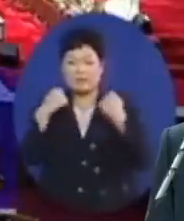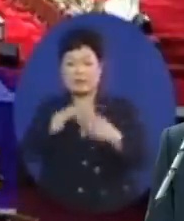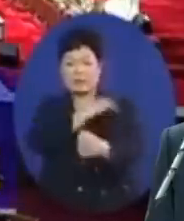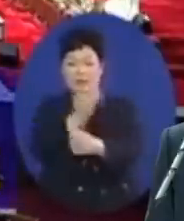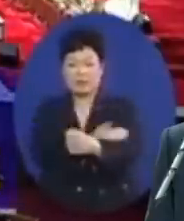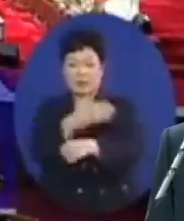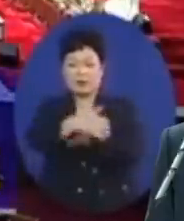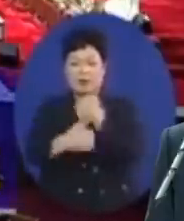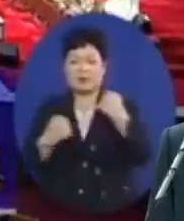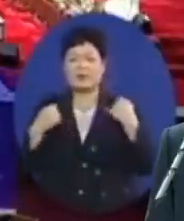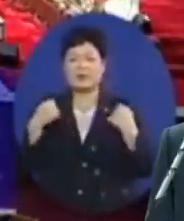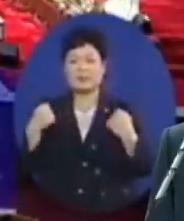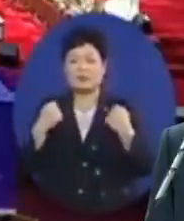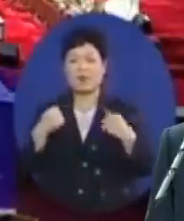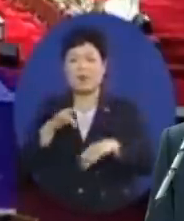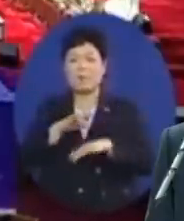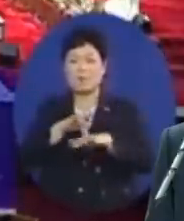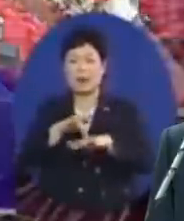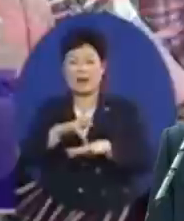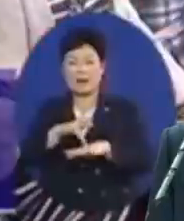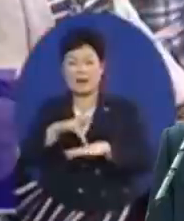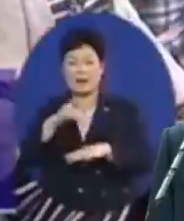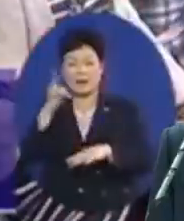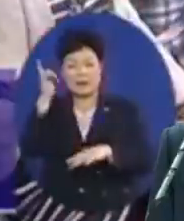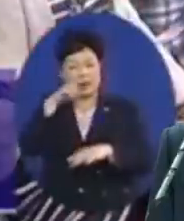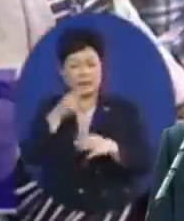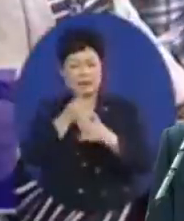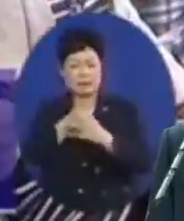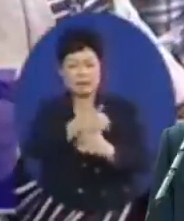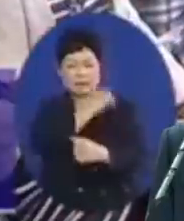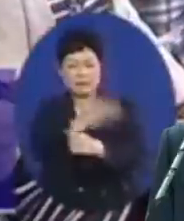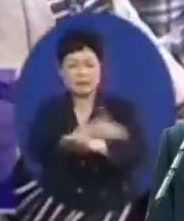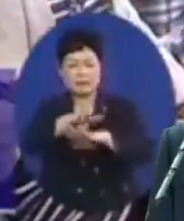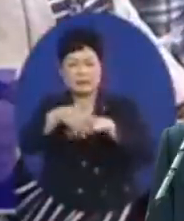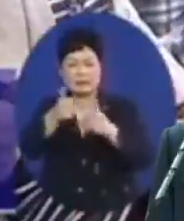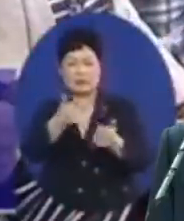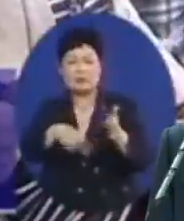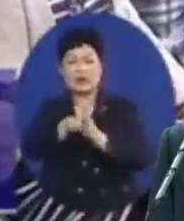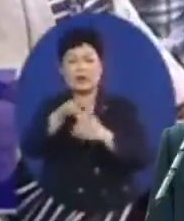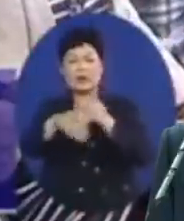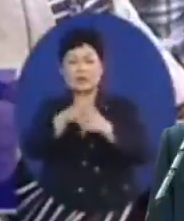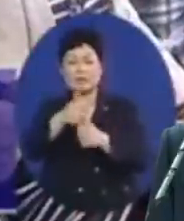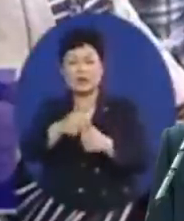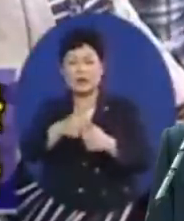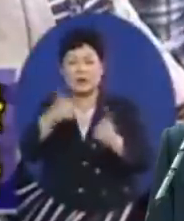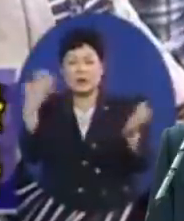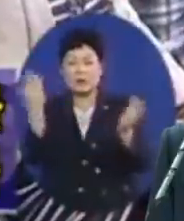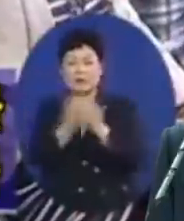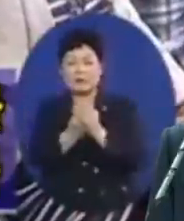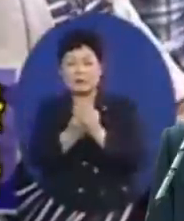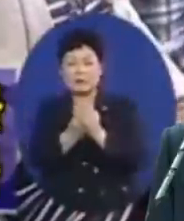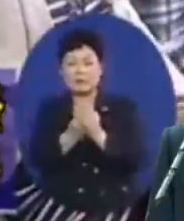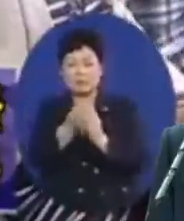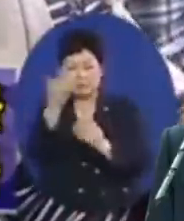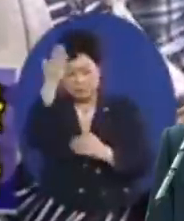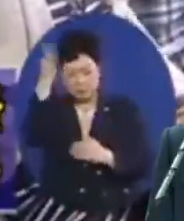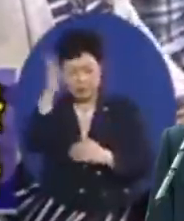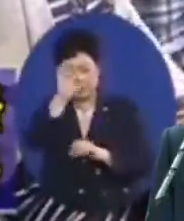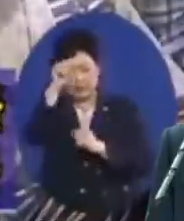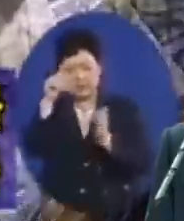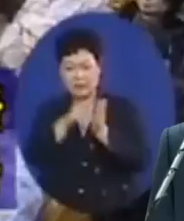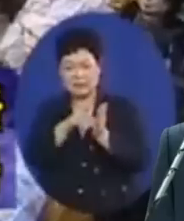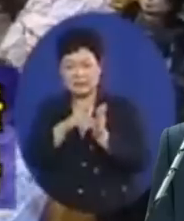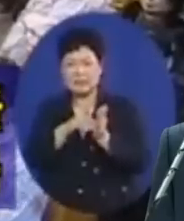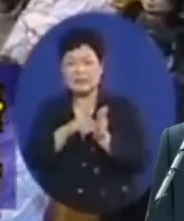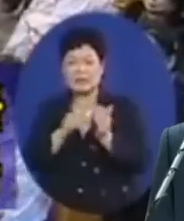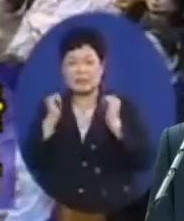힘의 능력으로 강건하여 지고 마귀의 간계를 능히 대적하기 위하여 하나님의 전신갑주를 입어라. 우리의